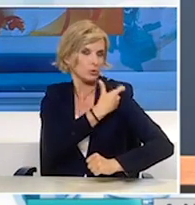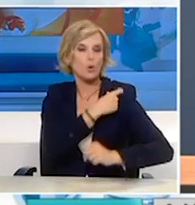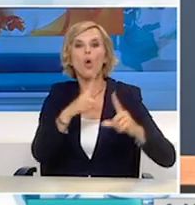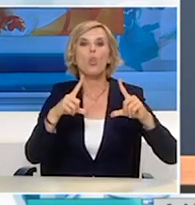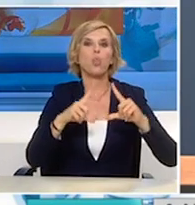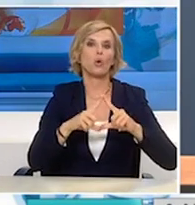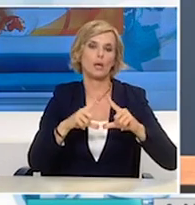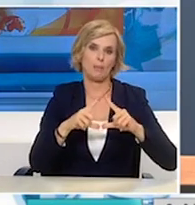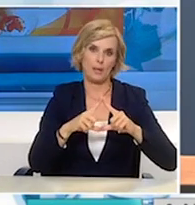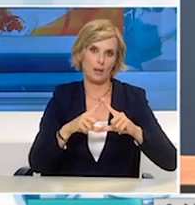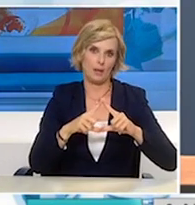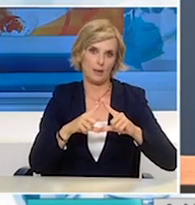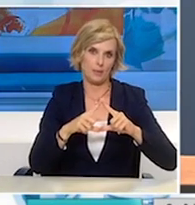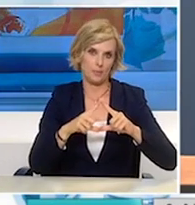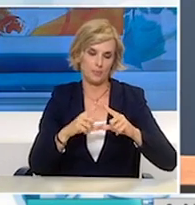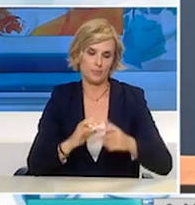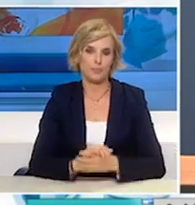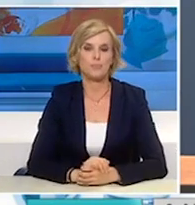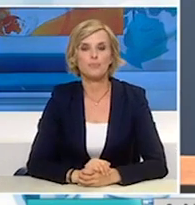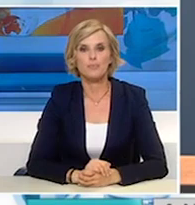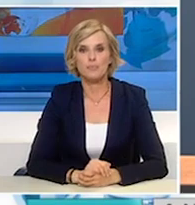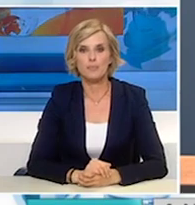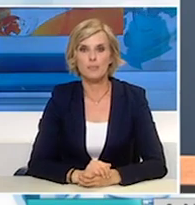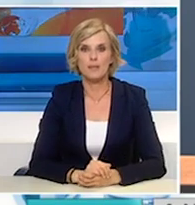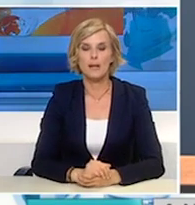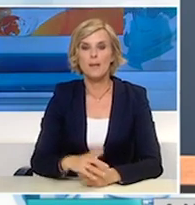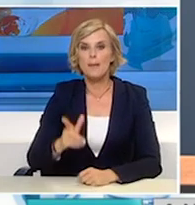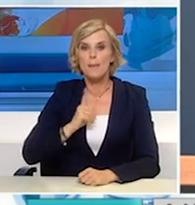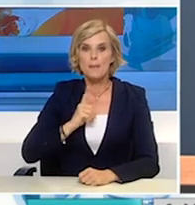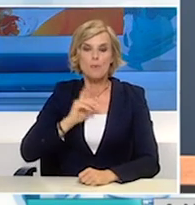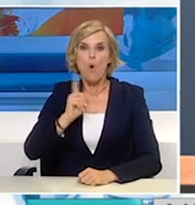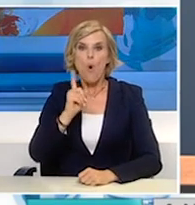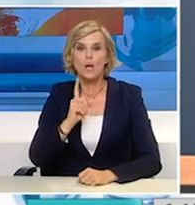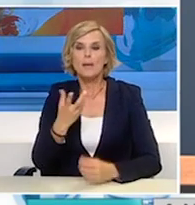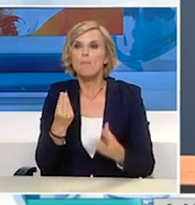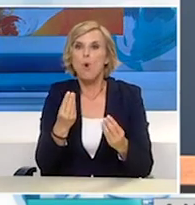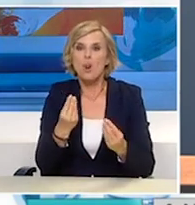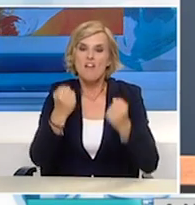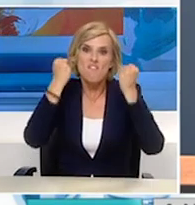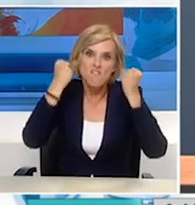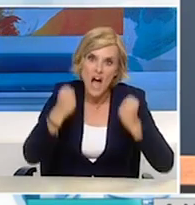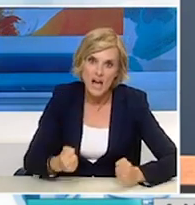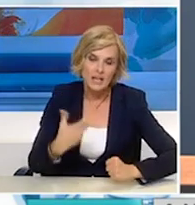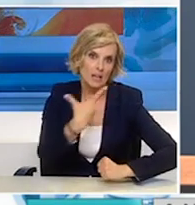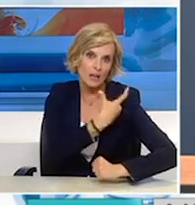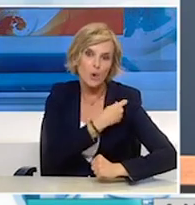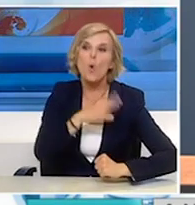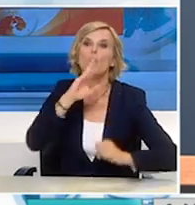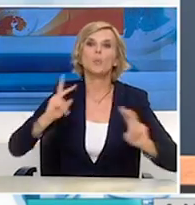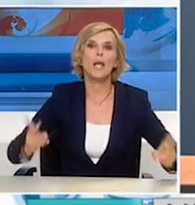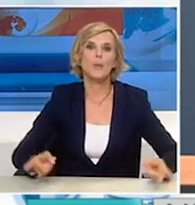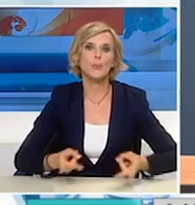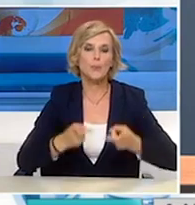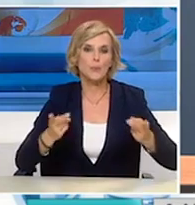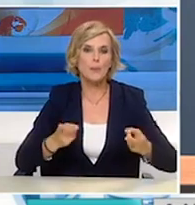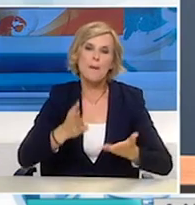αντισωμάτων. Και συνήθως σε αυτή τη φάση κρατάνε μια μεσαία δόση. Δεν κρατάνε ούτε την πολύ χαμηλή, συνήθως δεν δουλεύει, ούτε την πολύ ψηλή,